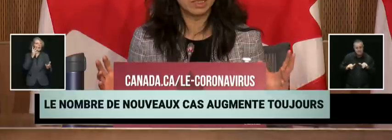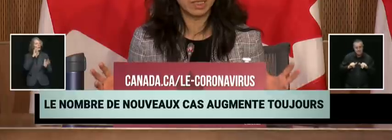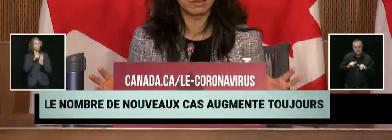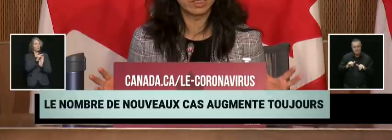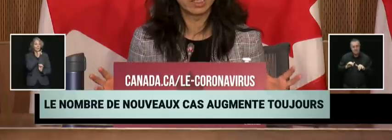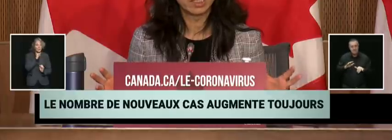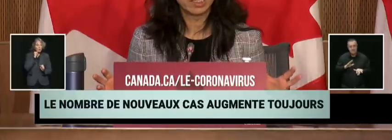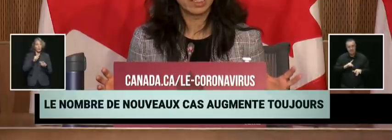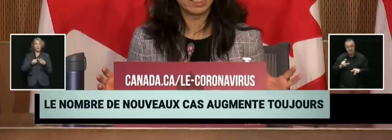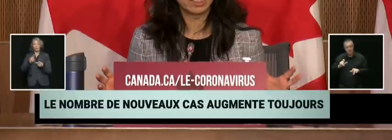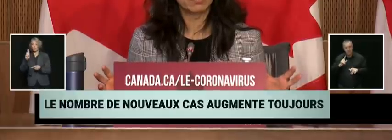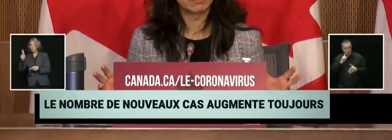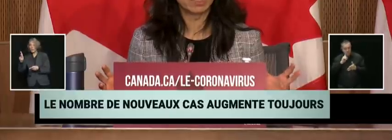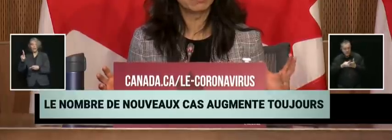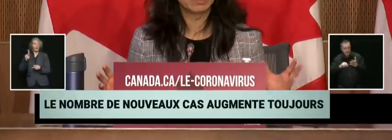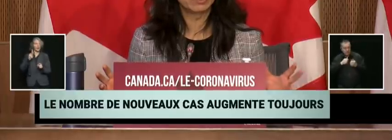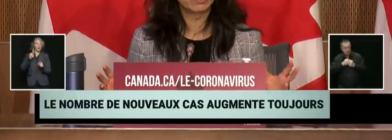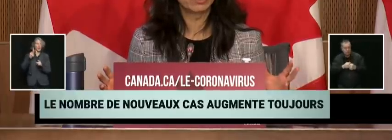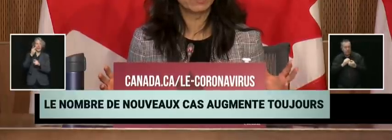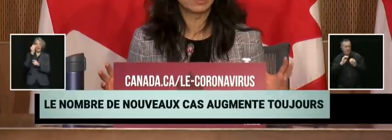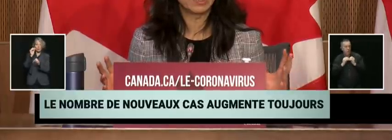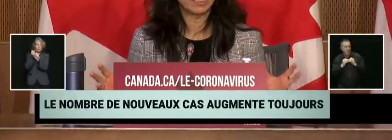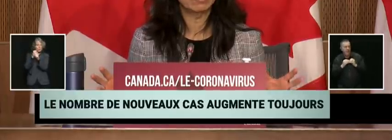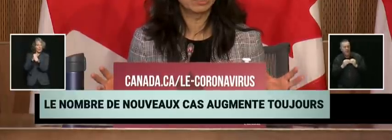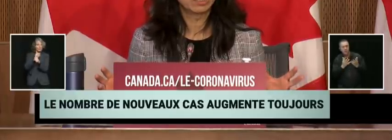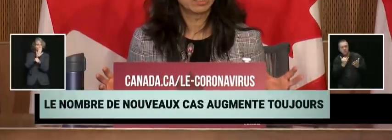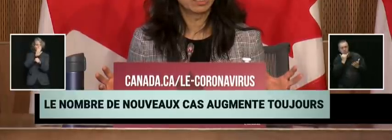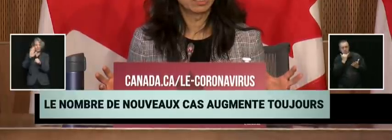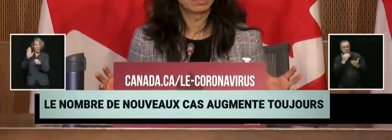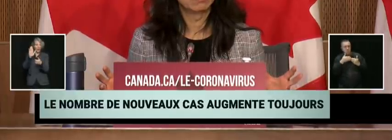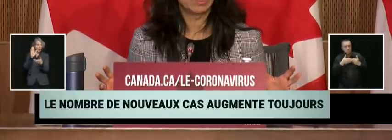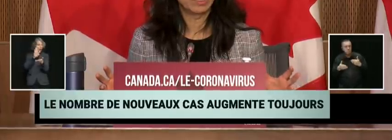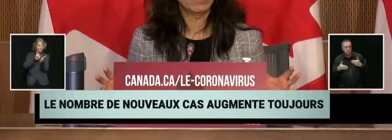companies themselves, and that we must be able to sort of adapt